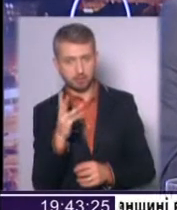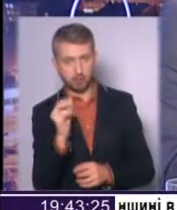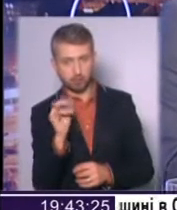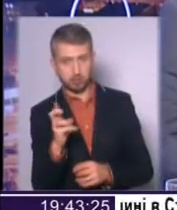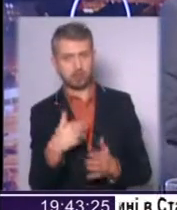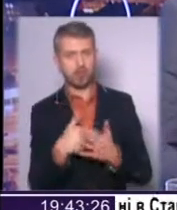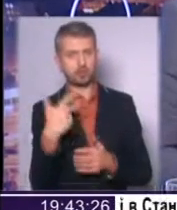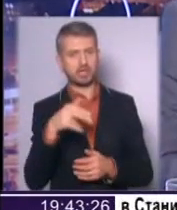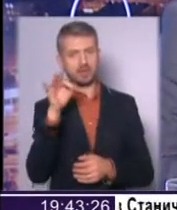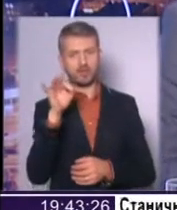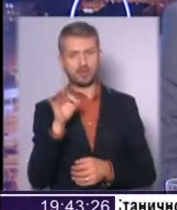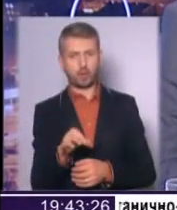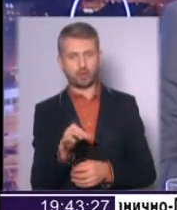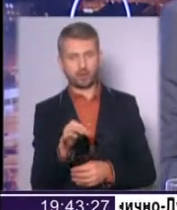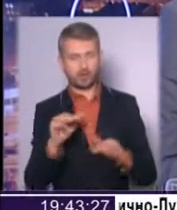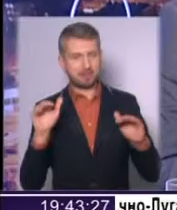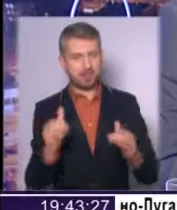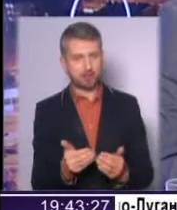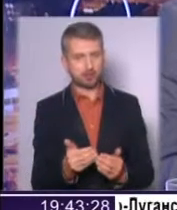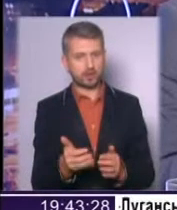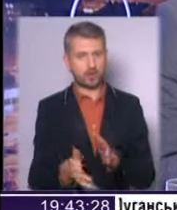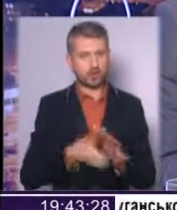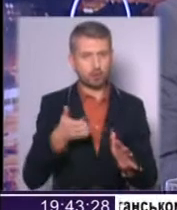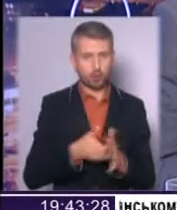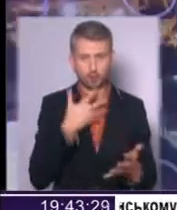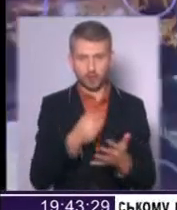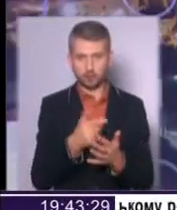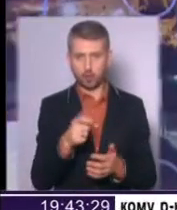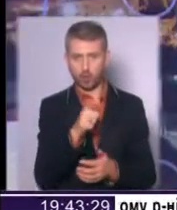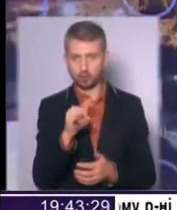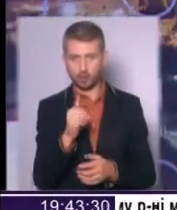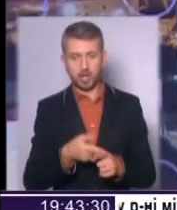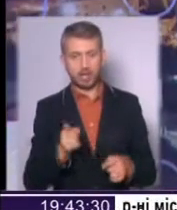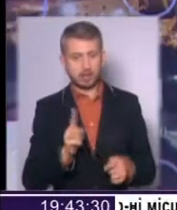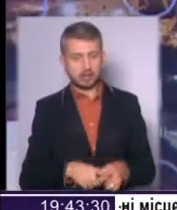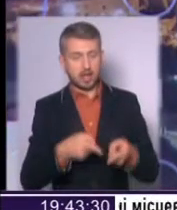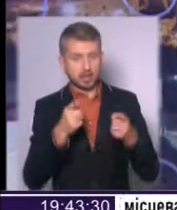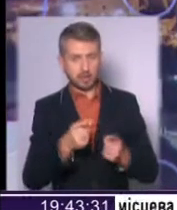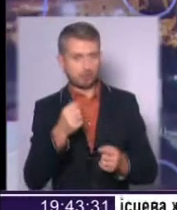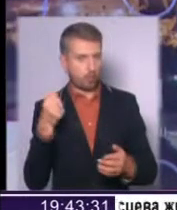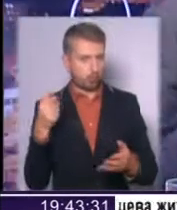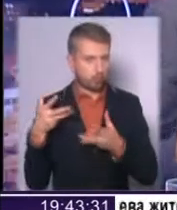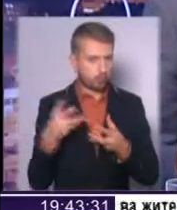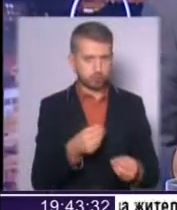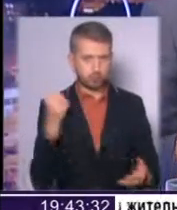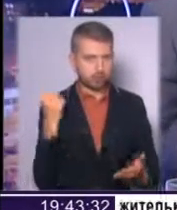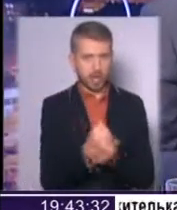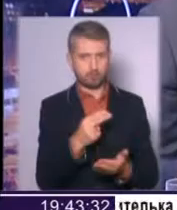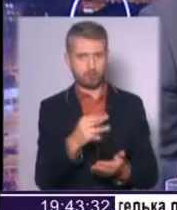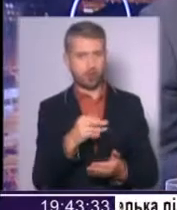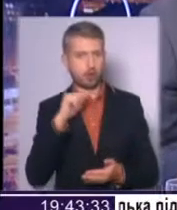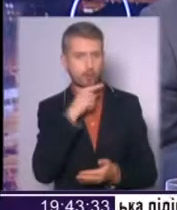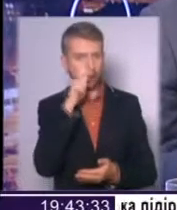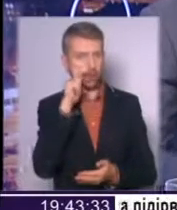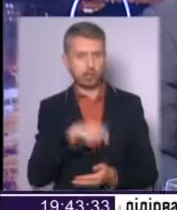цінами купуємо. І тому оця велика рента якраз стоїть для того, щоб компенсовувати оцю збиток, який